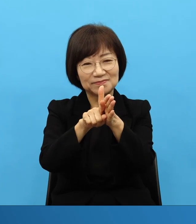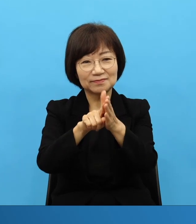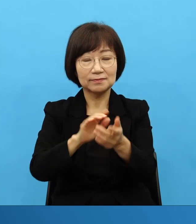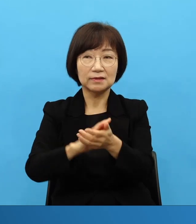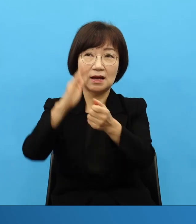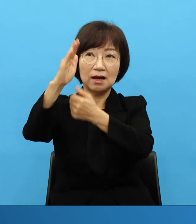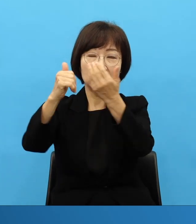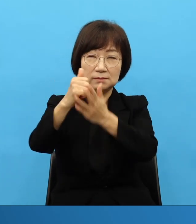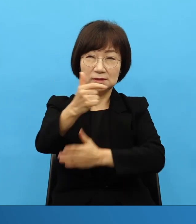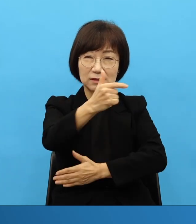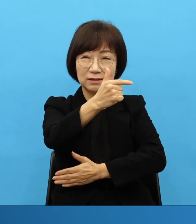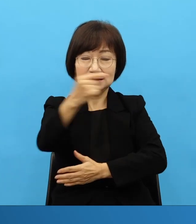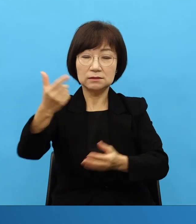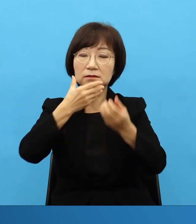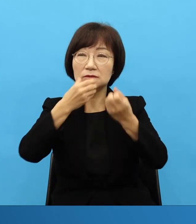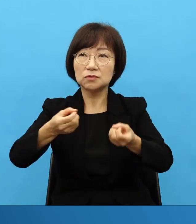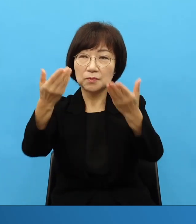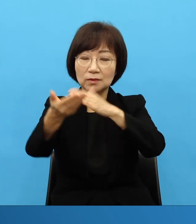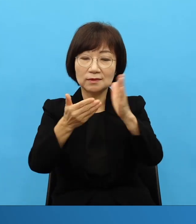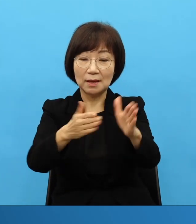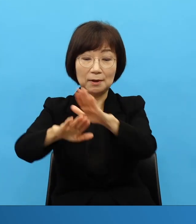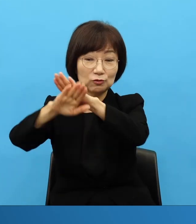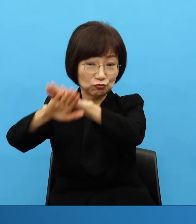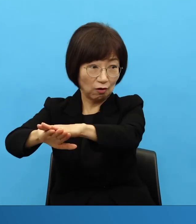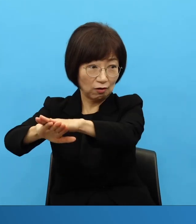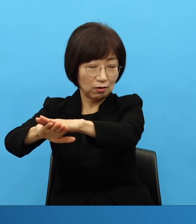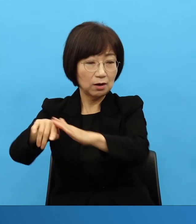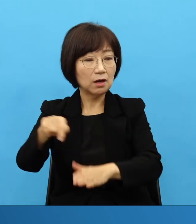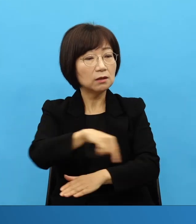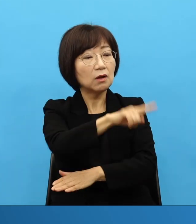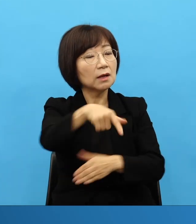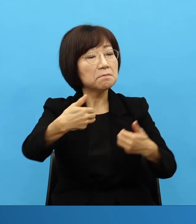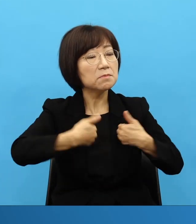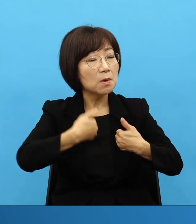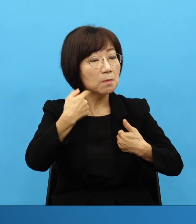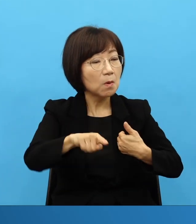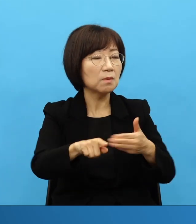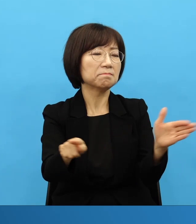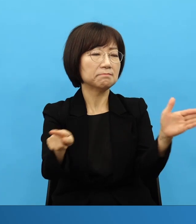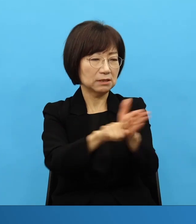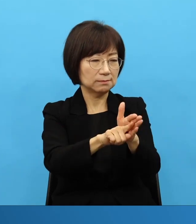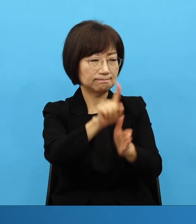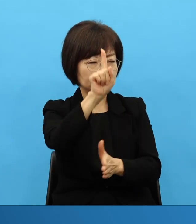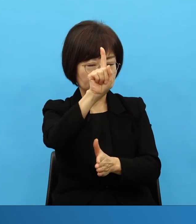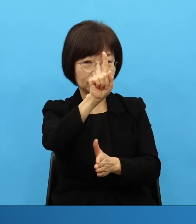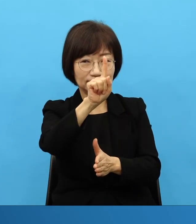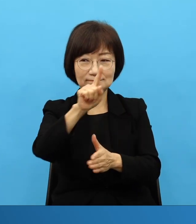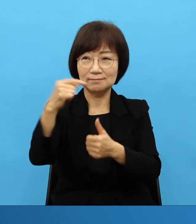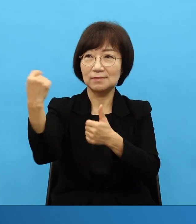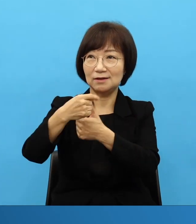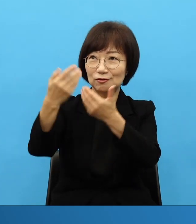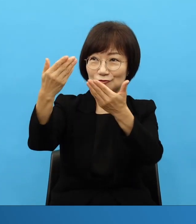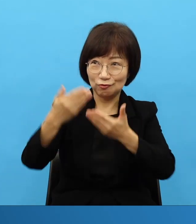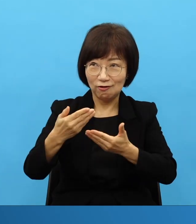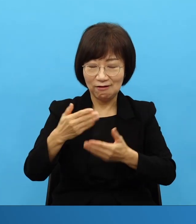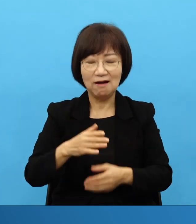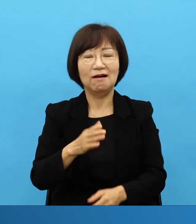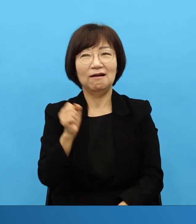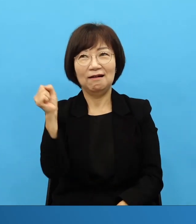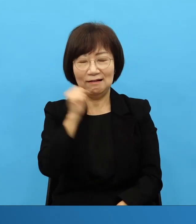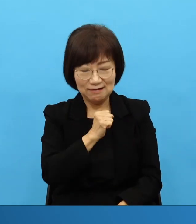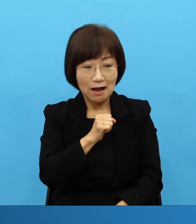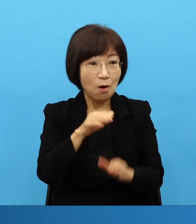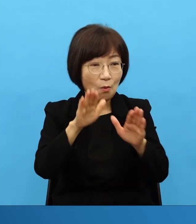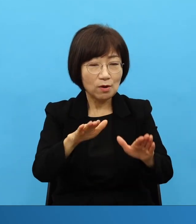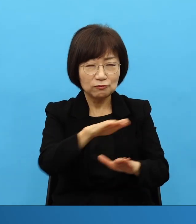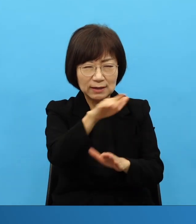놓고 믿으라는 겁니다. God has prepared His 그걸 믿어야 tremendous 돼요. blessings, and we have to believe. So 오늘 you must 여러분 believe. 믿음 바꾸는 순간부터